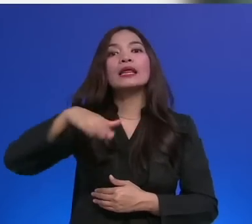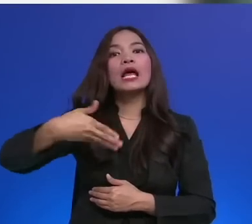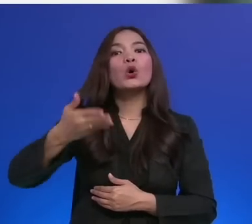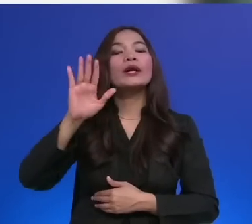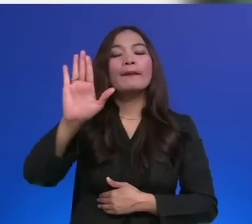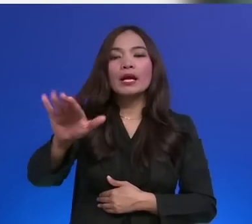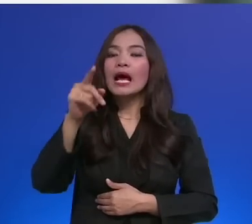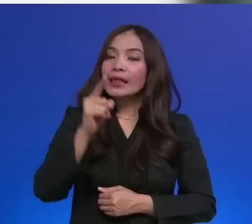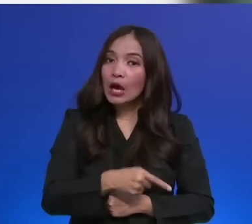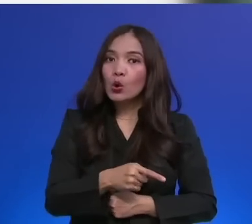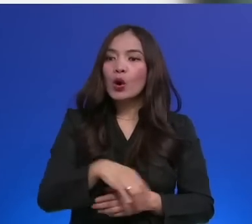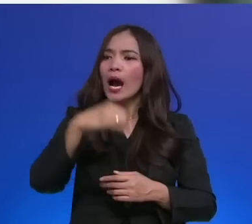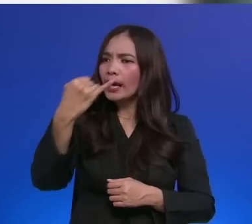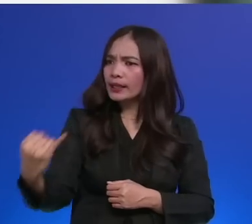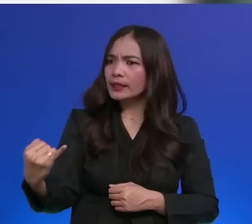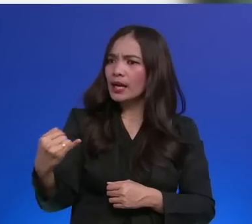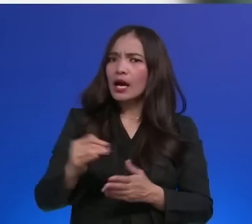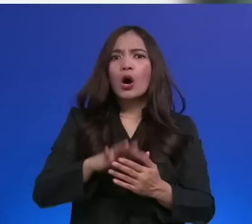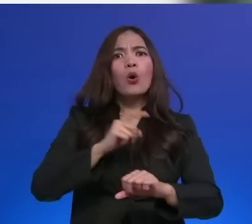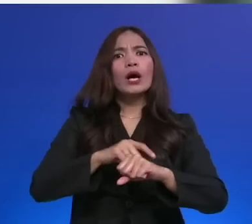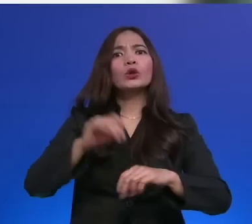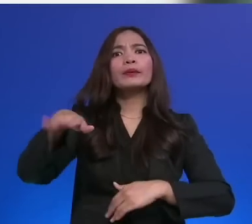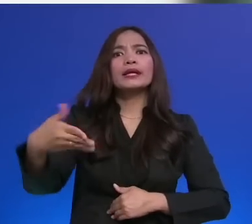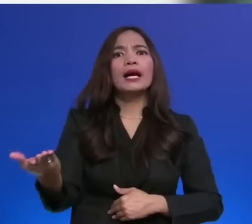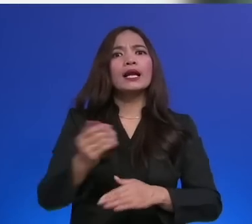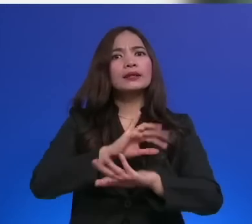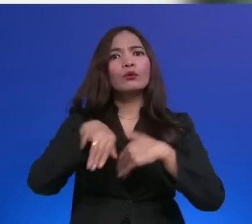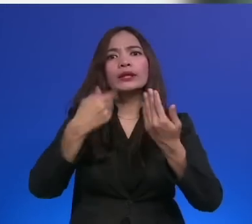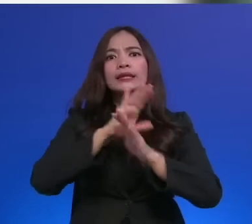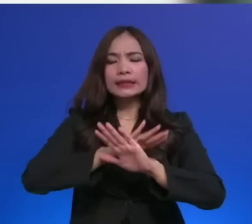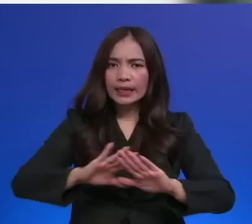Atau ujungnya bisa waktu kita meninggal dunia, semua selesai.